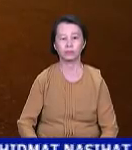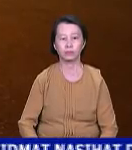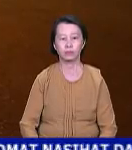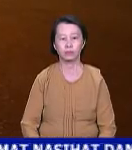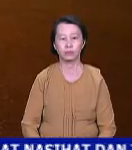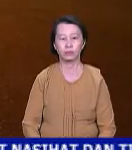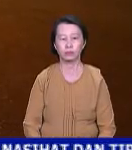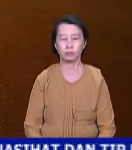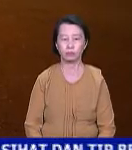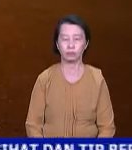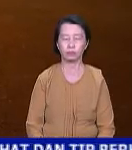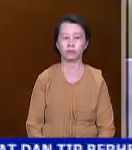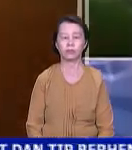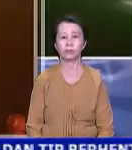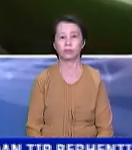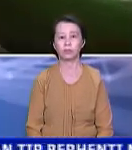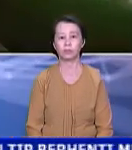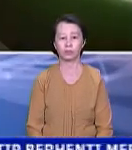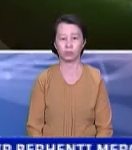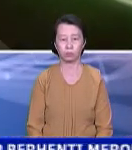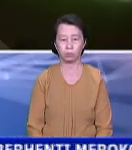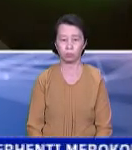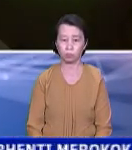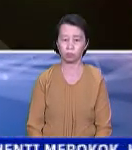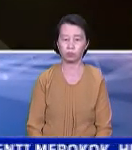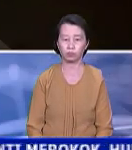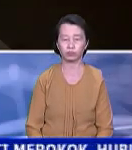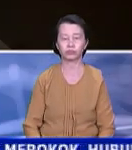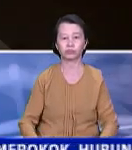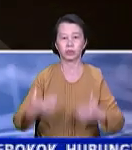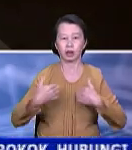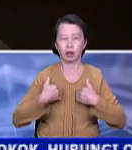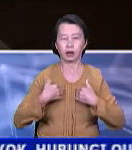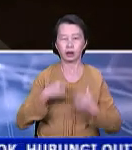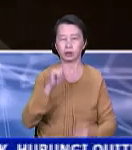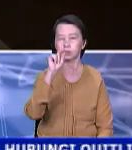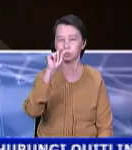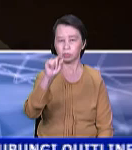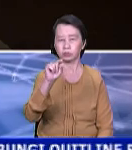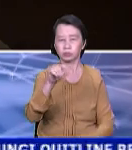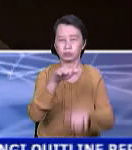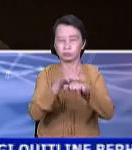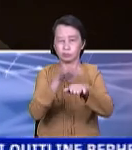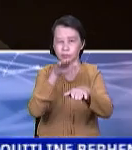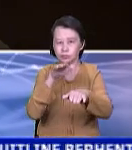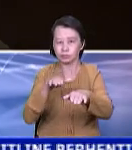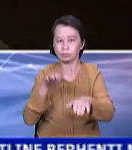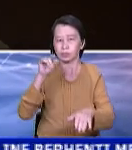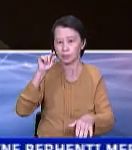saya dapat simpulkan aliran trafik begitu lancar, namun sesekali terdapat sedikit kesesakan.